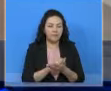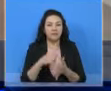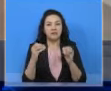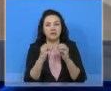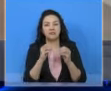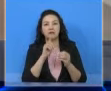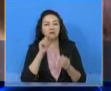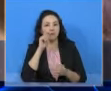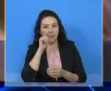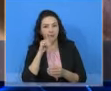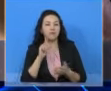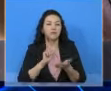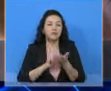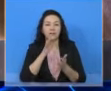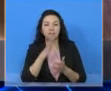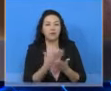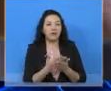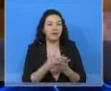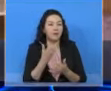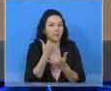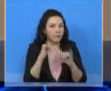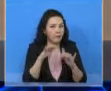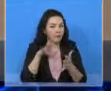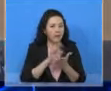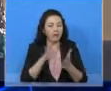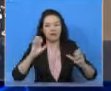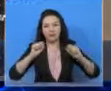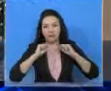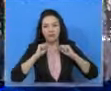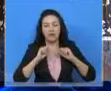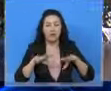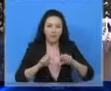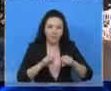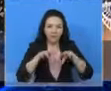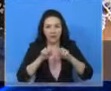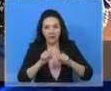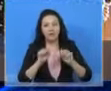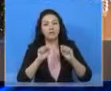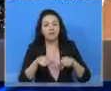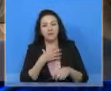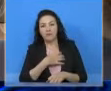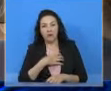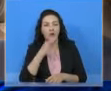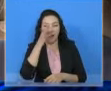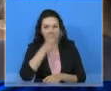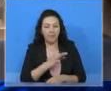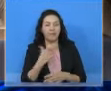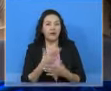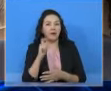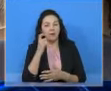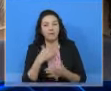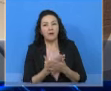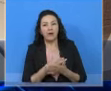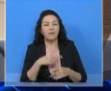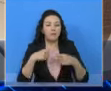мужчин пенсионного возраста. Неудивительно, что в основном их привлекают занятия спортом и биоэнергомассаж. Важно подчеркнуть, что опыт хабдинского центра планируют